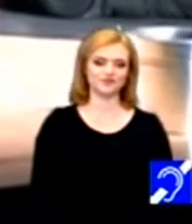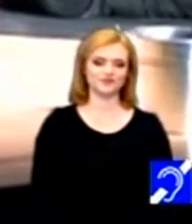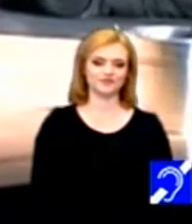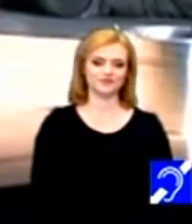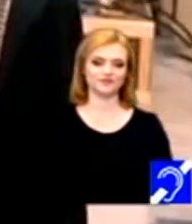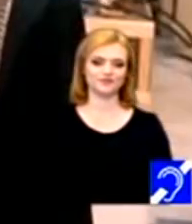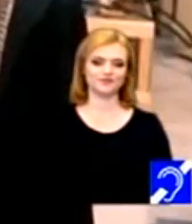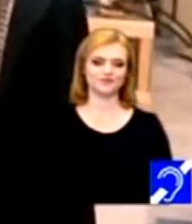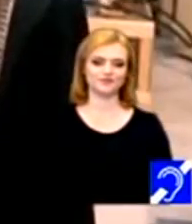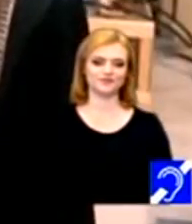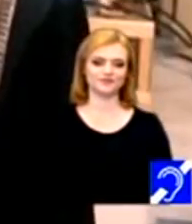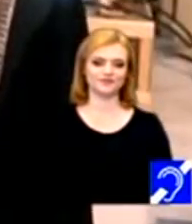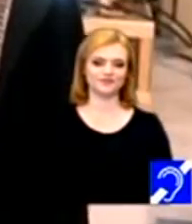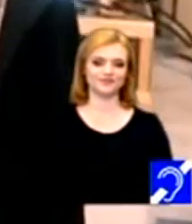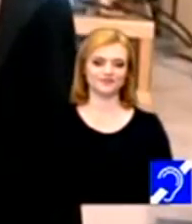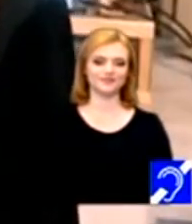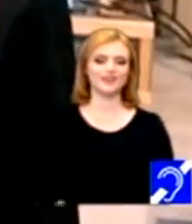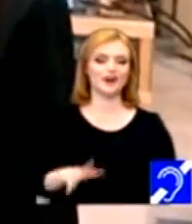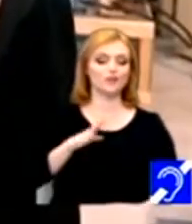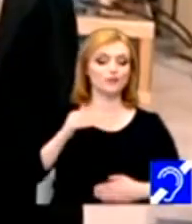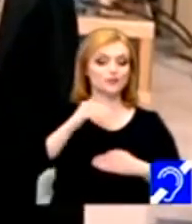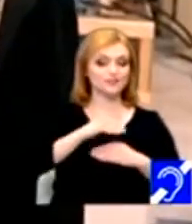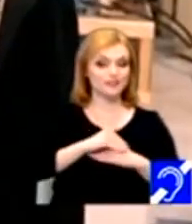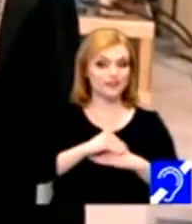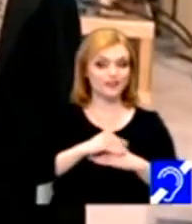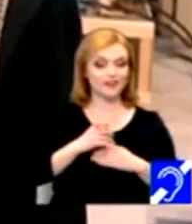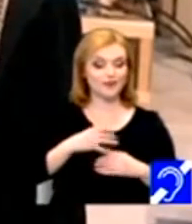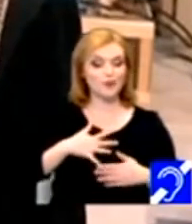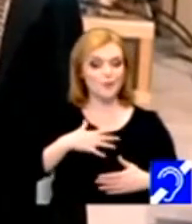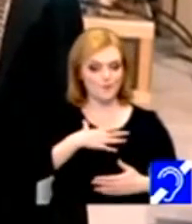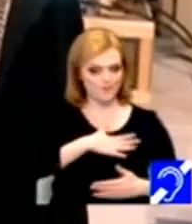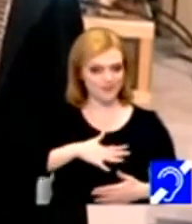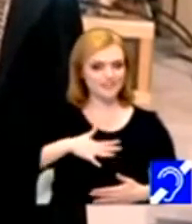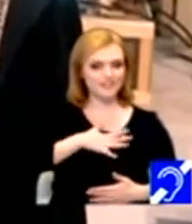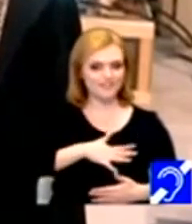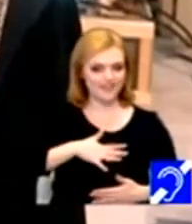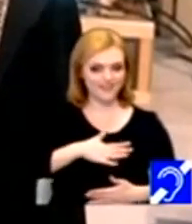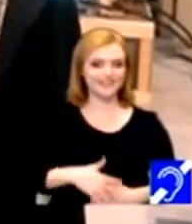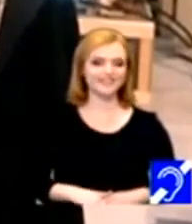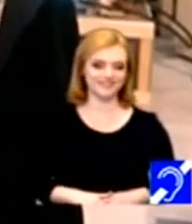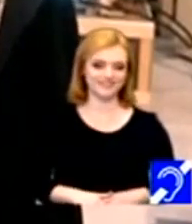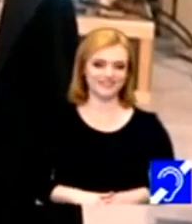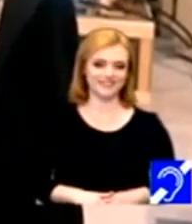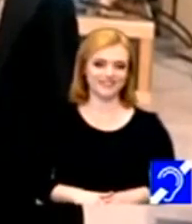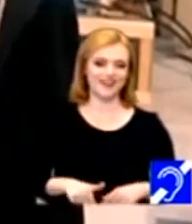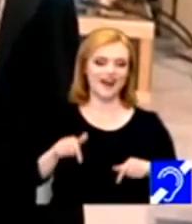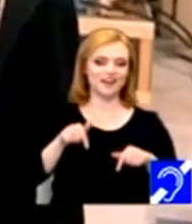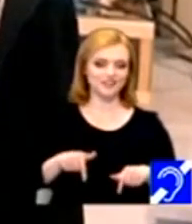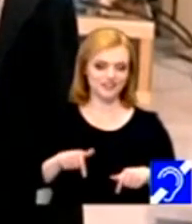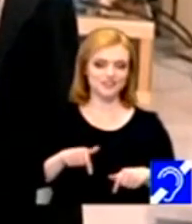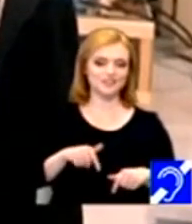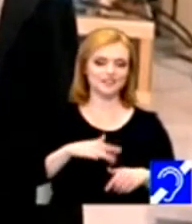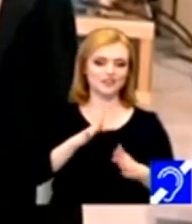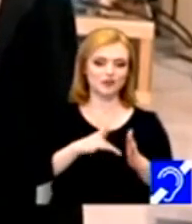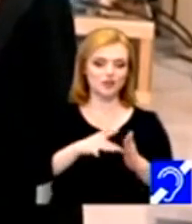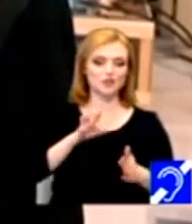fermecat publicul. O seară emoționantă, cred că încheiem cu succes un an plin aici la Bruxelles, nu numai